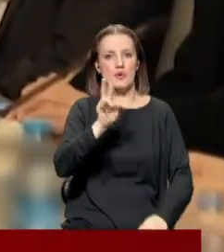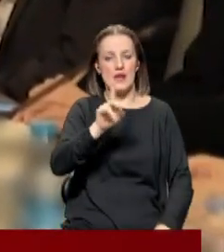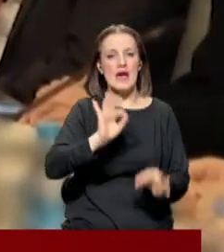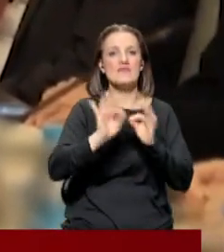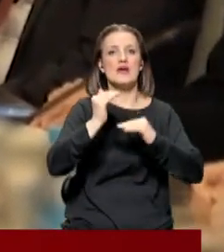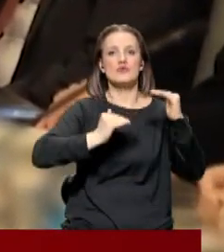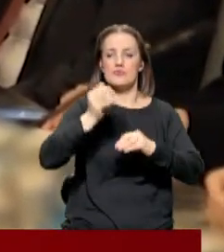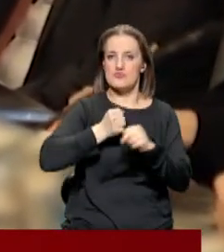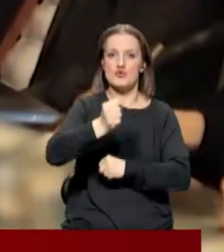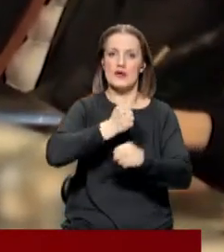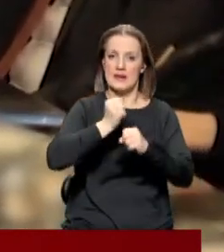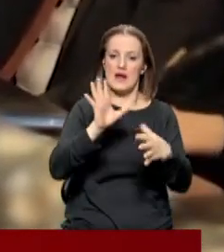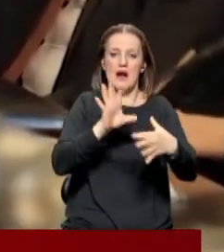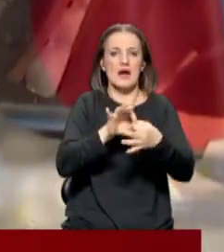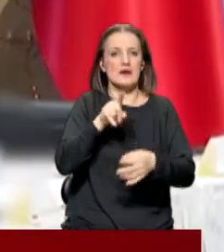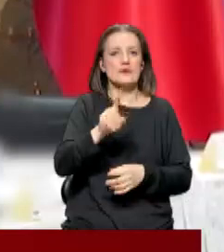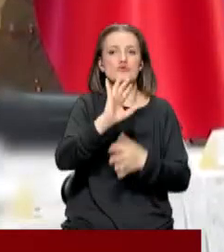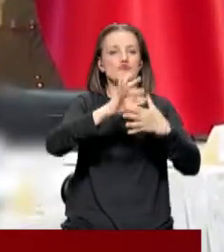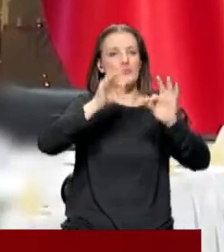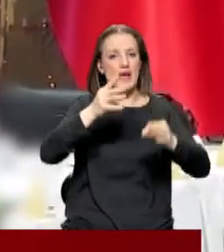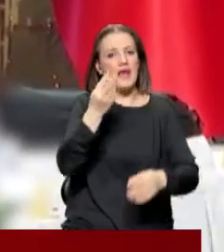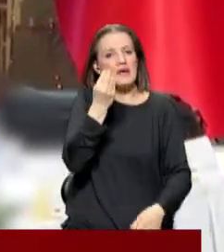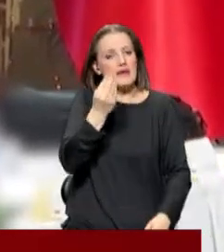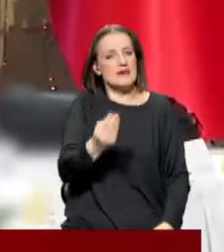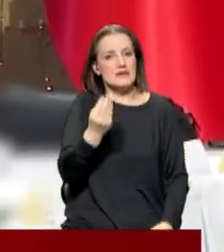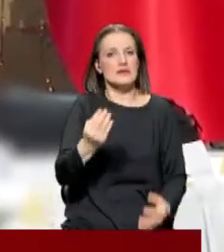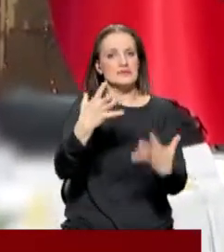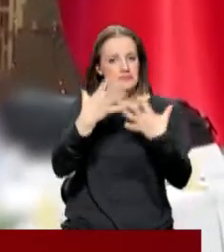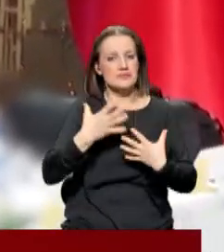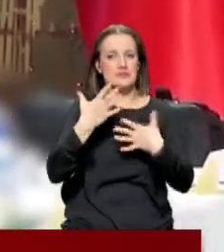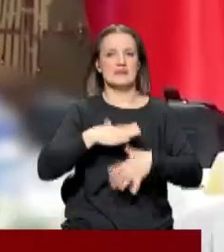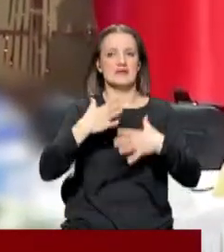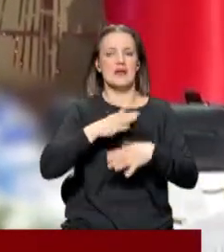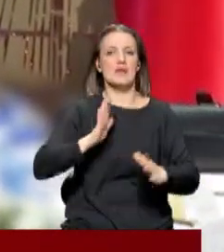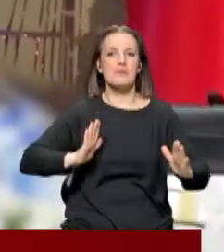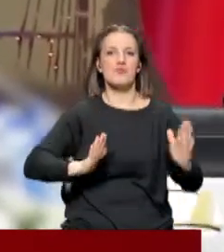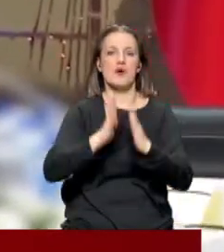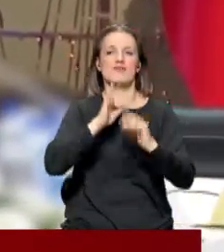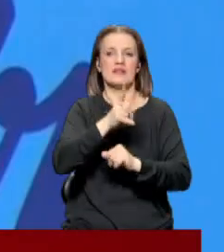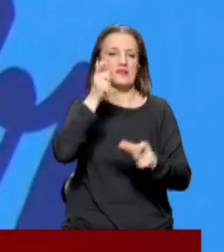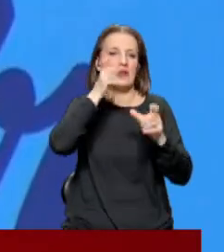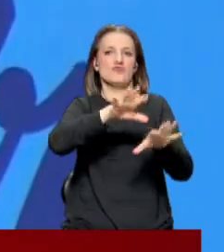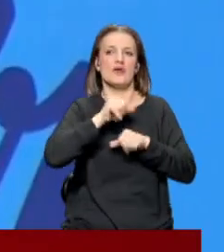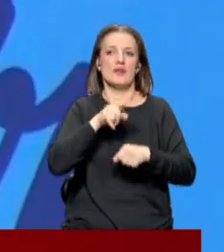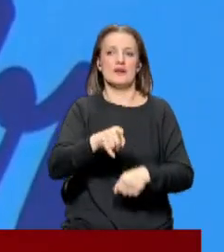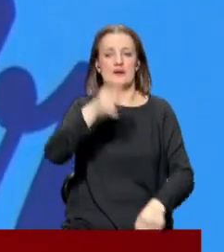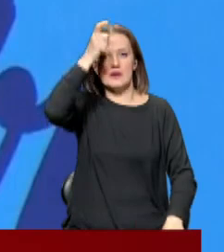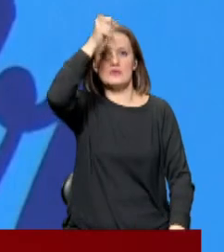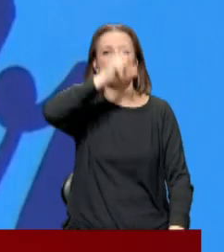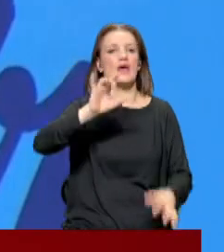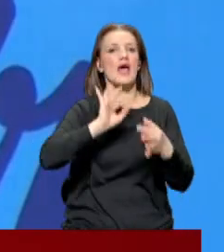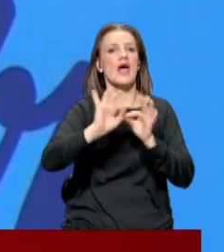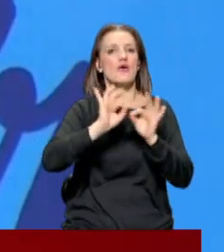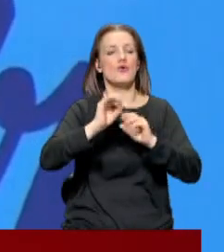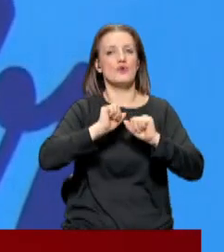enflasyonla mücadele ile ilgili her cümlesiyle ve iyimserlik isterken muhalefetin şimşeklerini üzerine çekti. Türkiye ekonomi